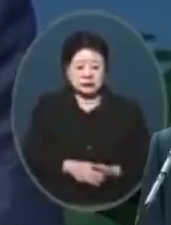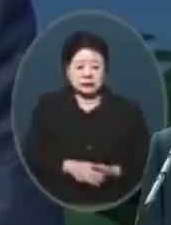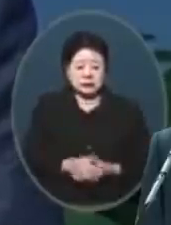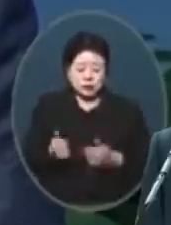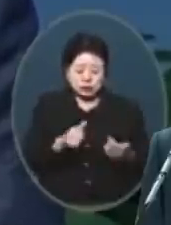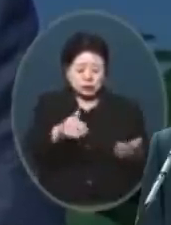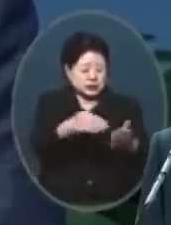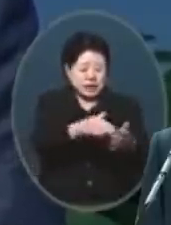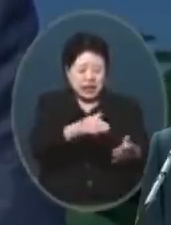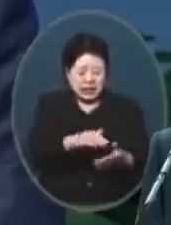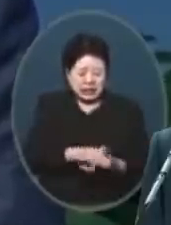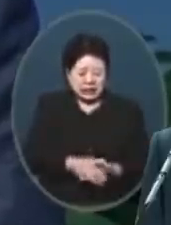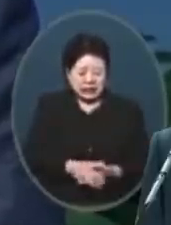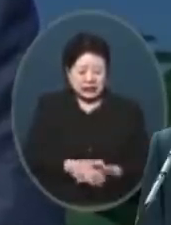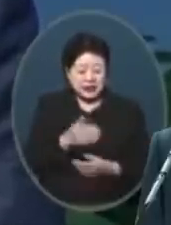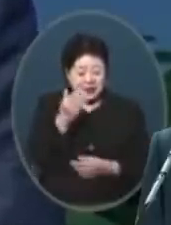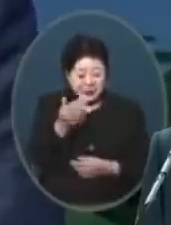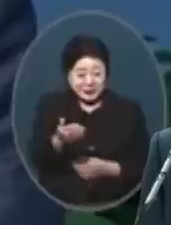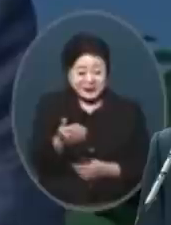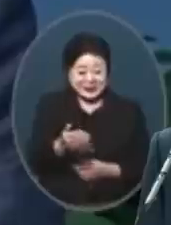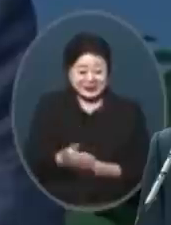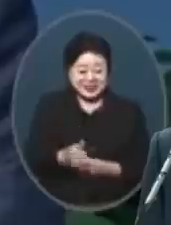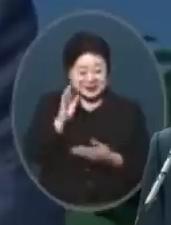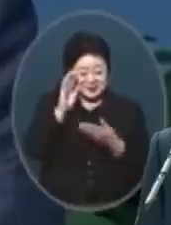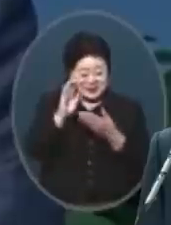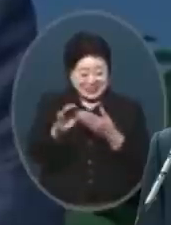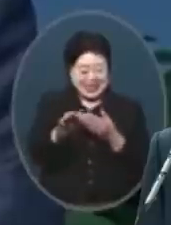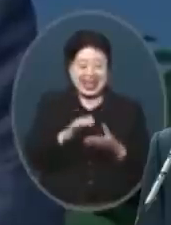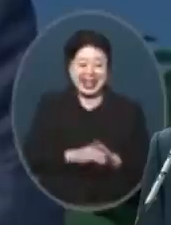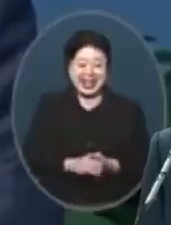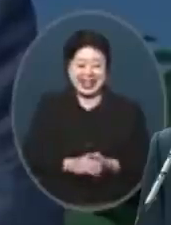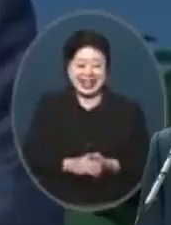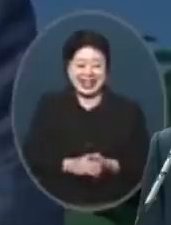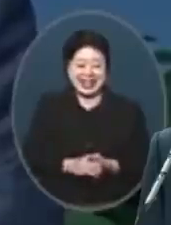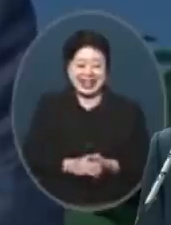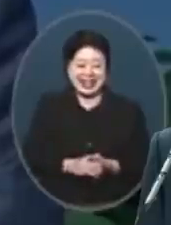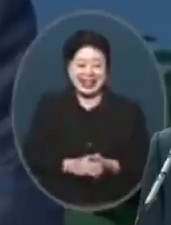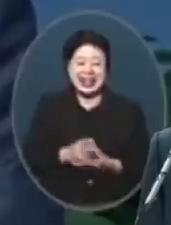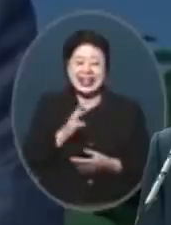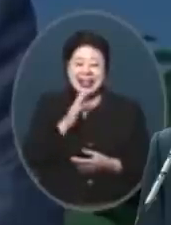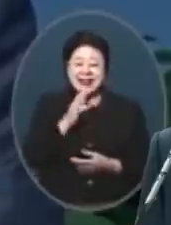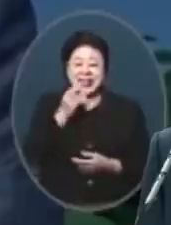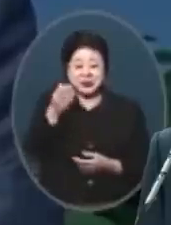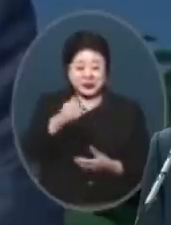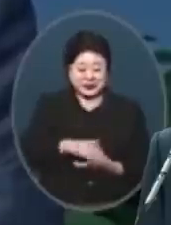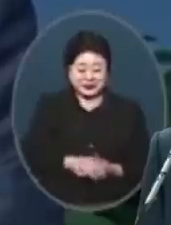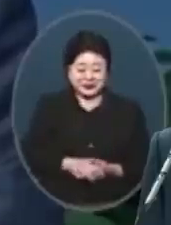없어요. 여러분 미래를 제가 다 예언해 줄 수 있습니다.